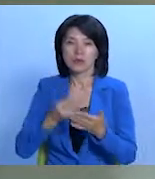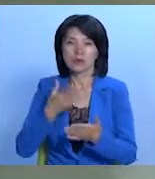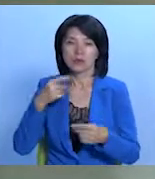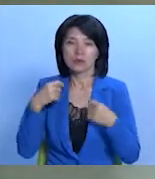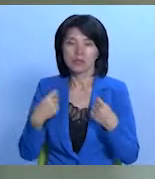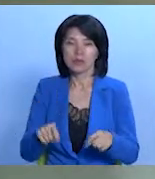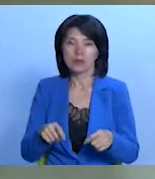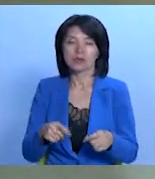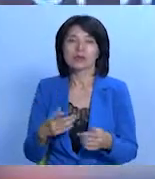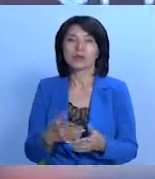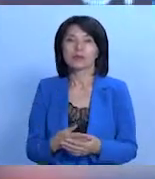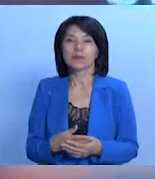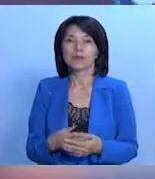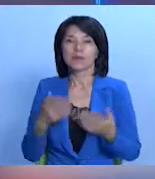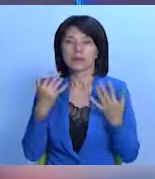ұсталды.